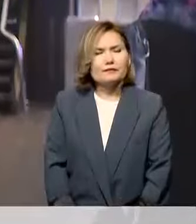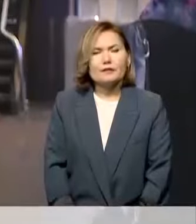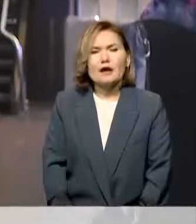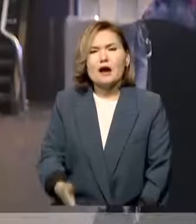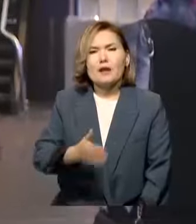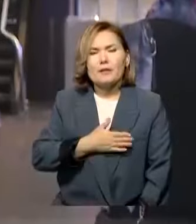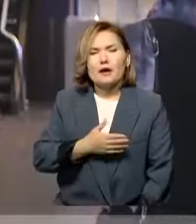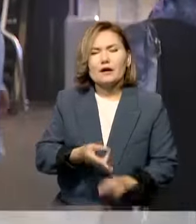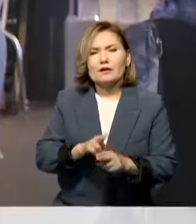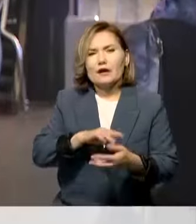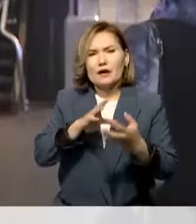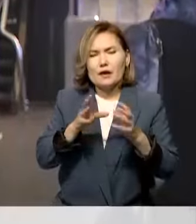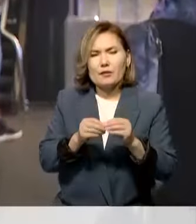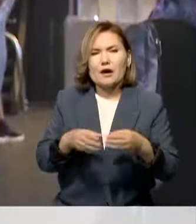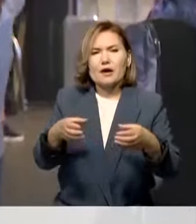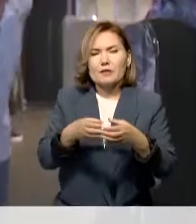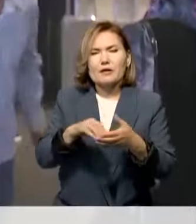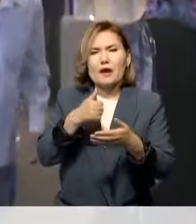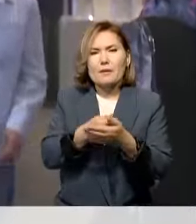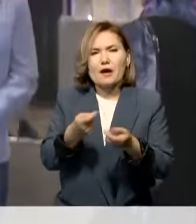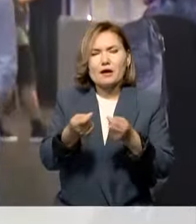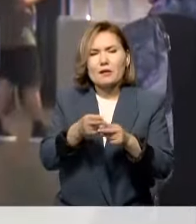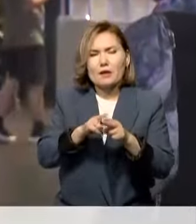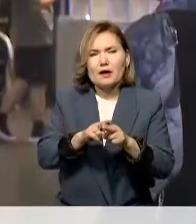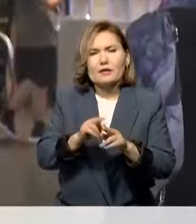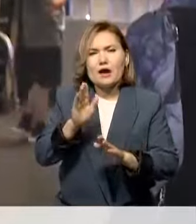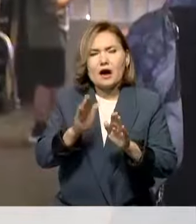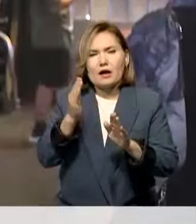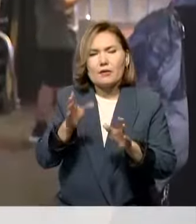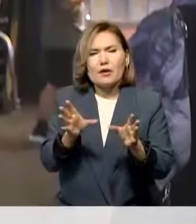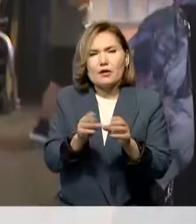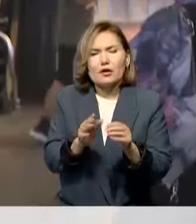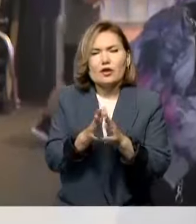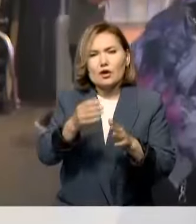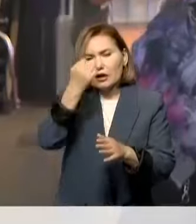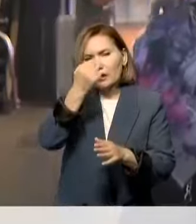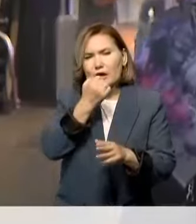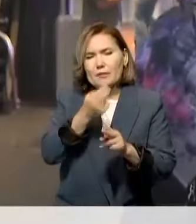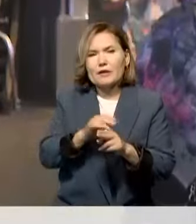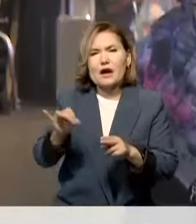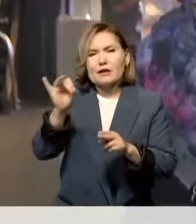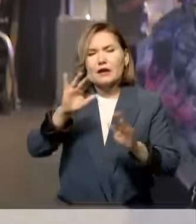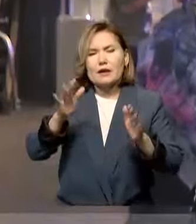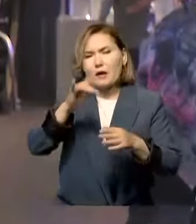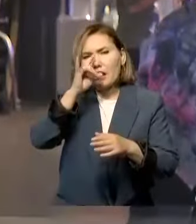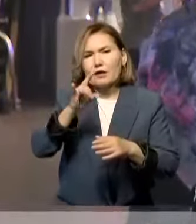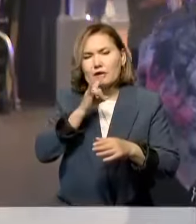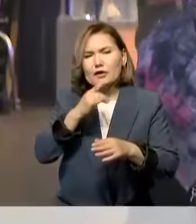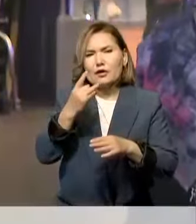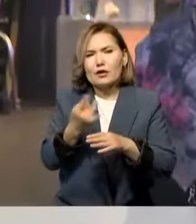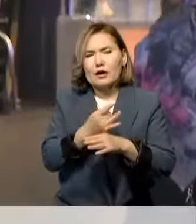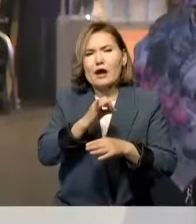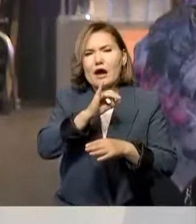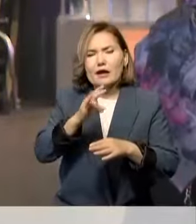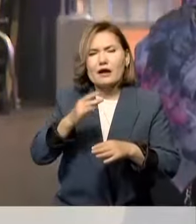Біз Кинопарк энд Киноплекс компаниясының басшылығына продюсер Ерлан Бұқарбаев мырзаға алғыс айтамыз. Бұл тарихи сәт. Қазақстанда тұңғыш рет